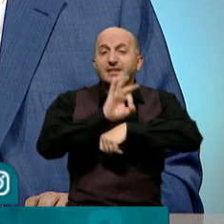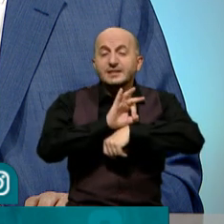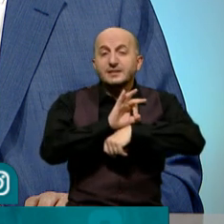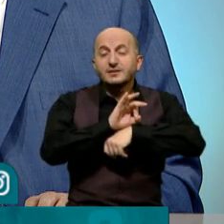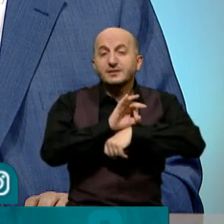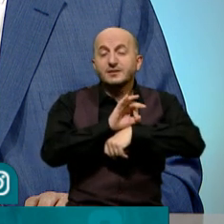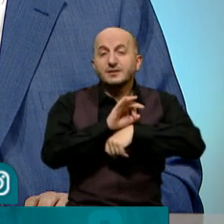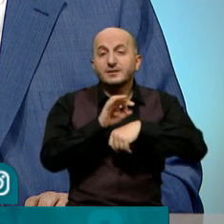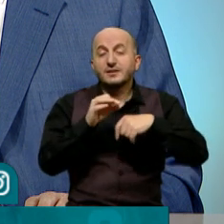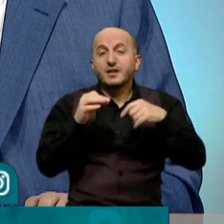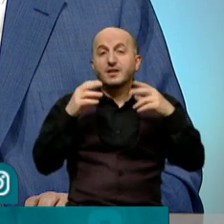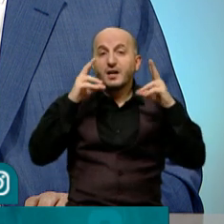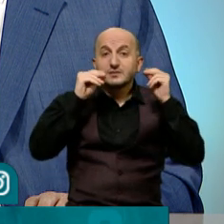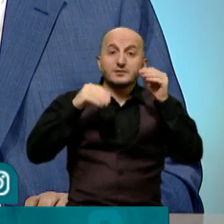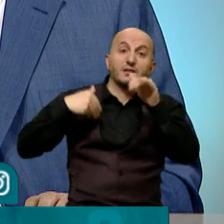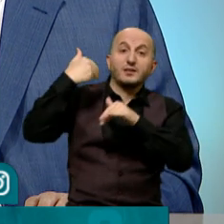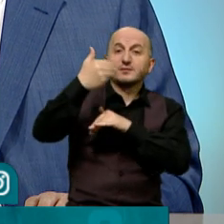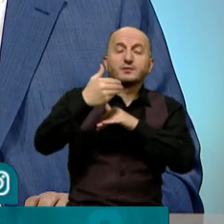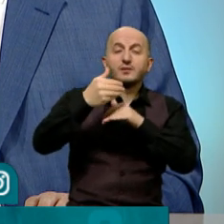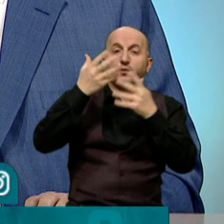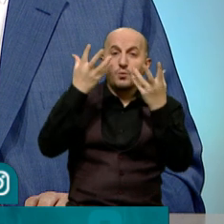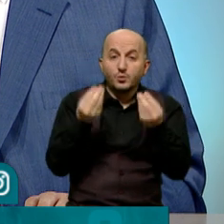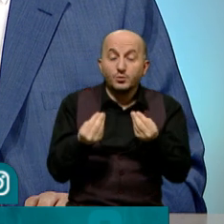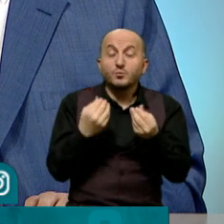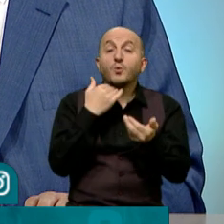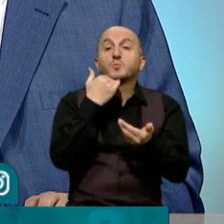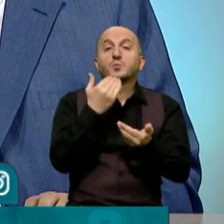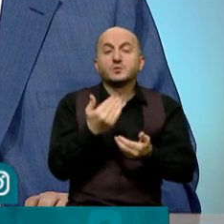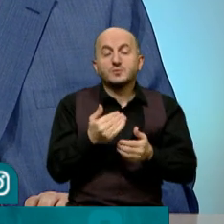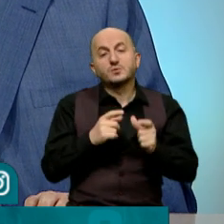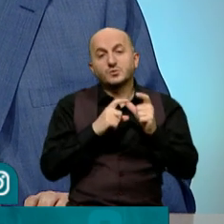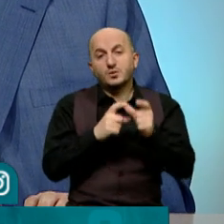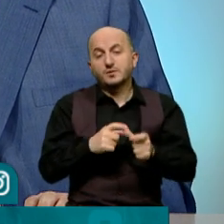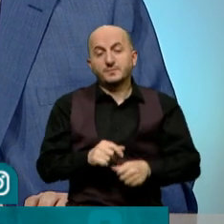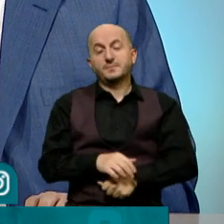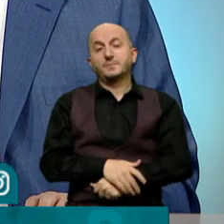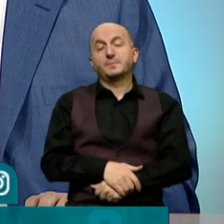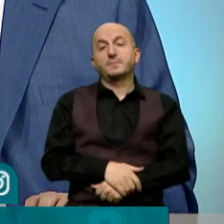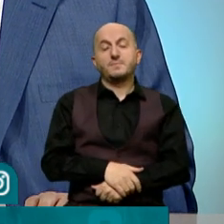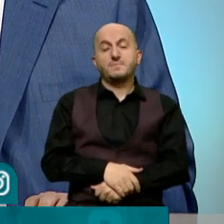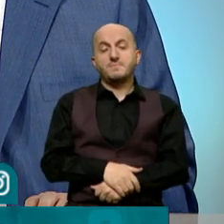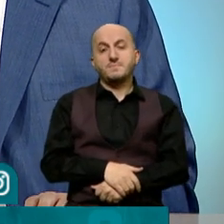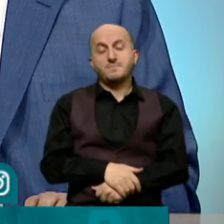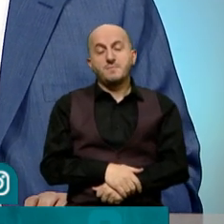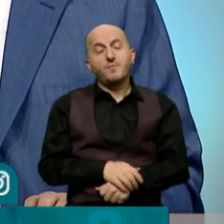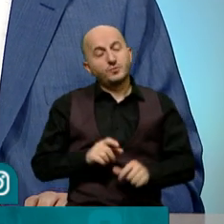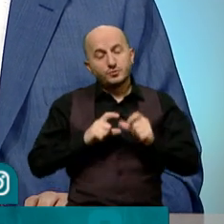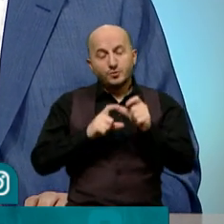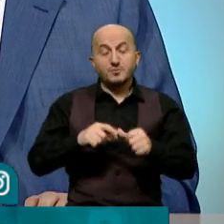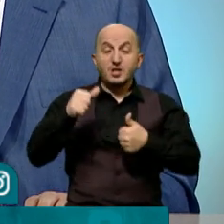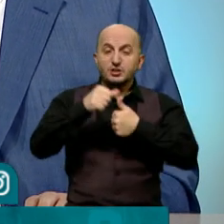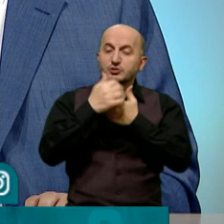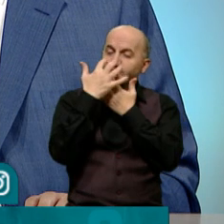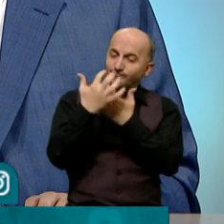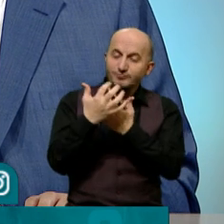yastının arkasına koyuyorum. Kabul mü, kabul değil mi? Soralım. Onu sormak istedim. Soralım Melahat teyze. Rabbim eşinize